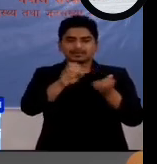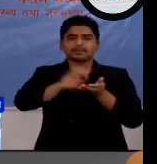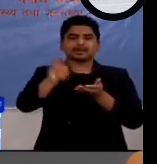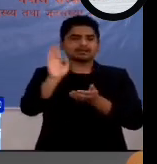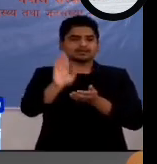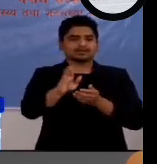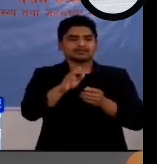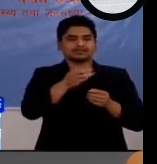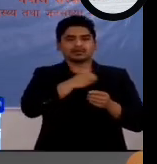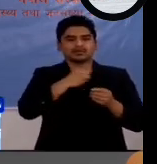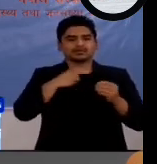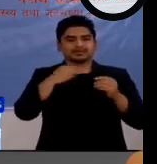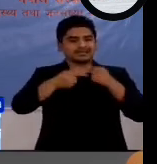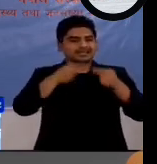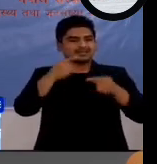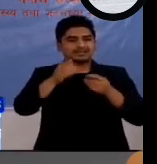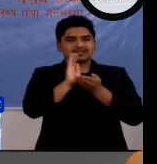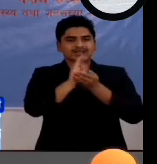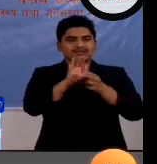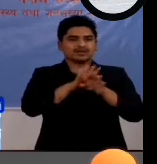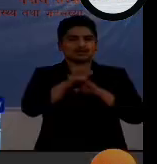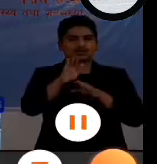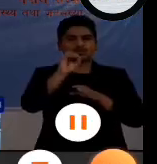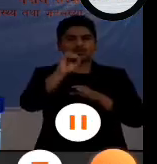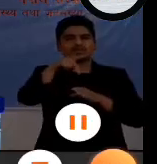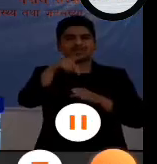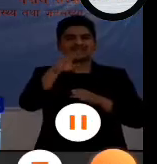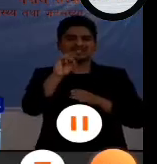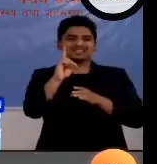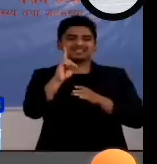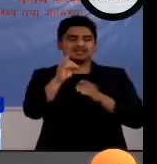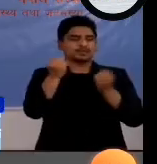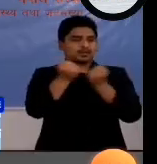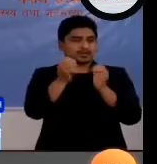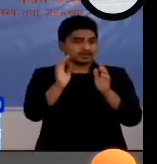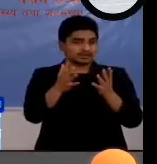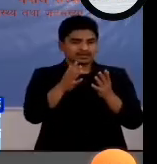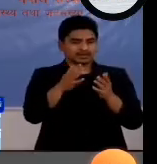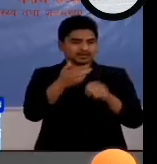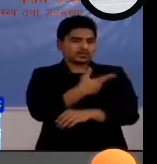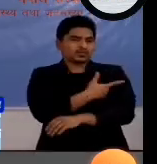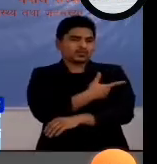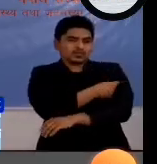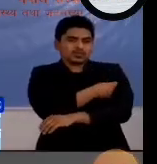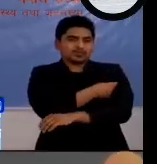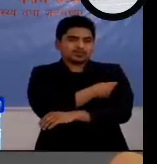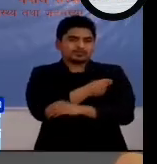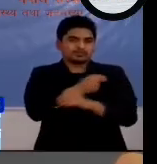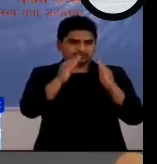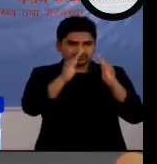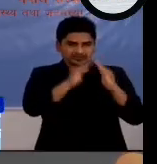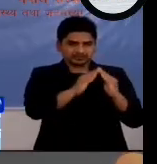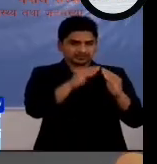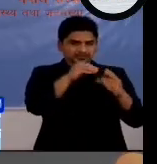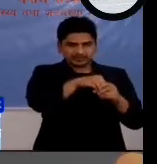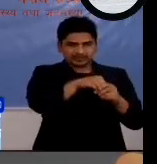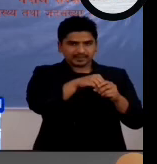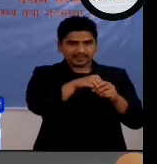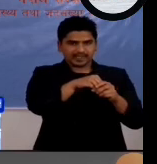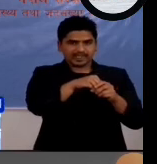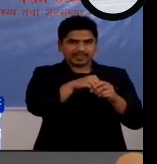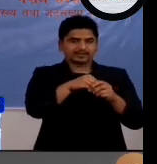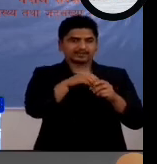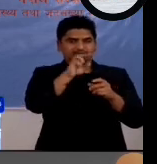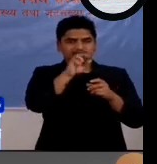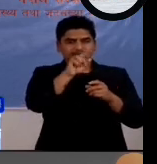छौं। अस्पतालका नियमित सेवाहरू विशेष गरी बहिरङ्ग सेवा चाहिँ हामीले बन्द राखेका छैनौं। खोप क्लिनिक जहाँ हाम्रो राष्ट्रिय खोप